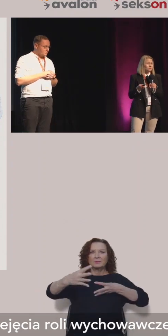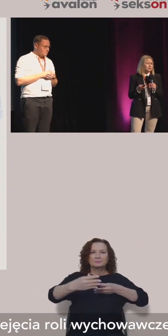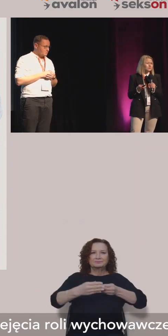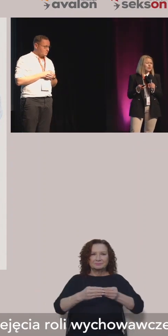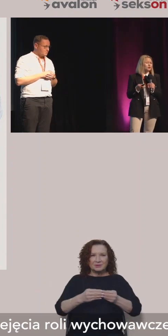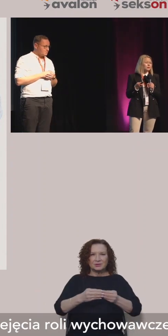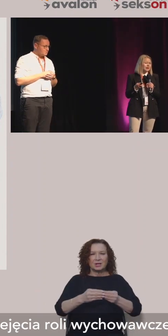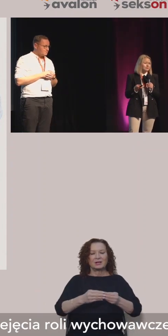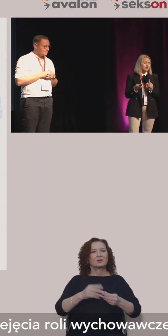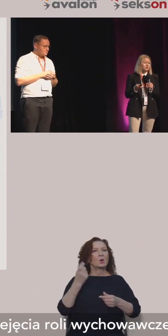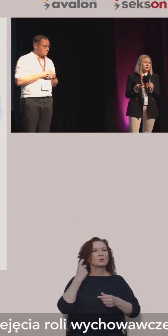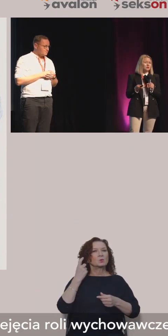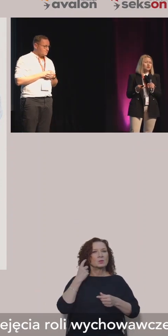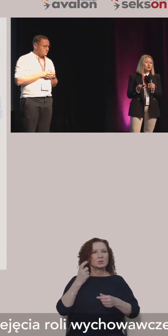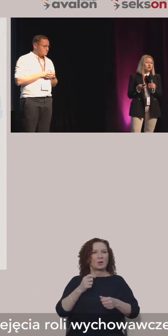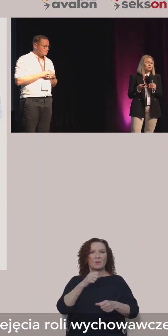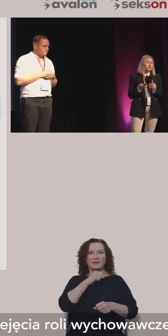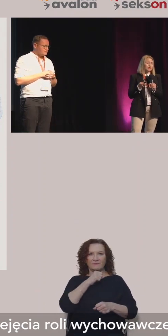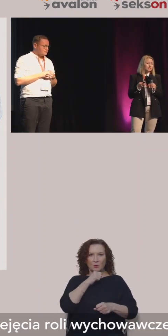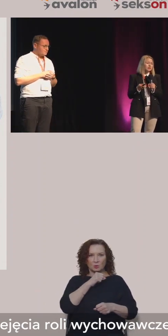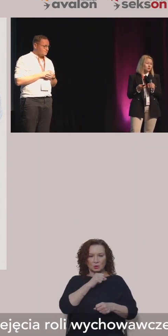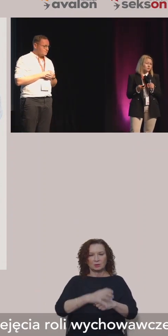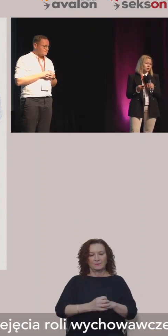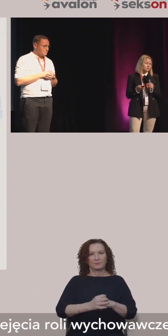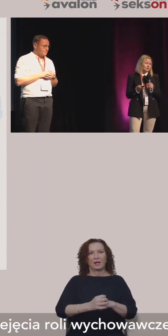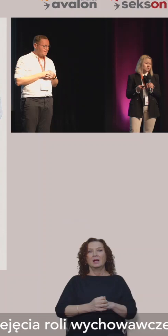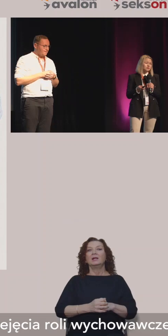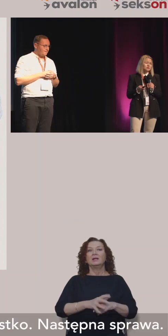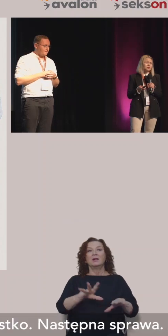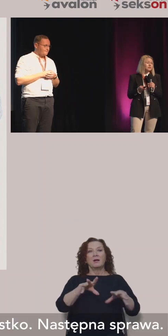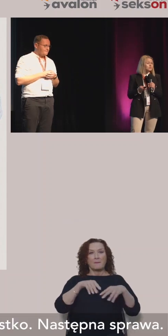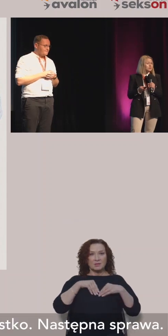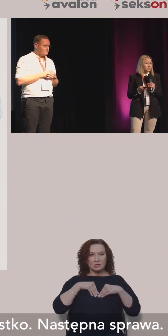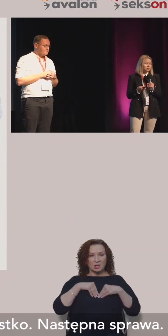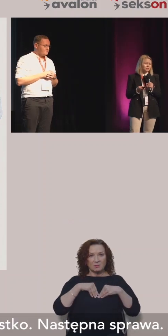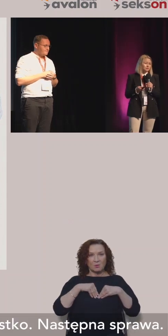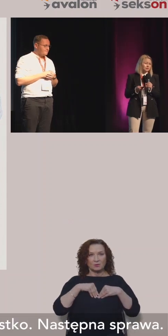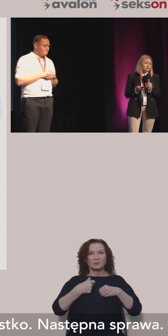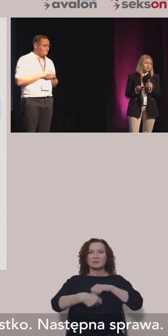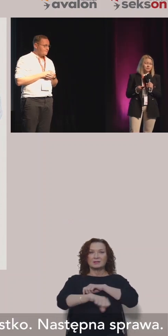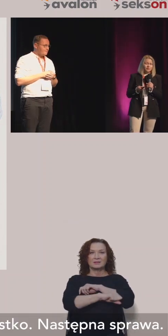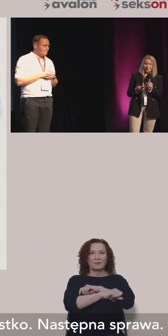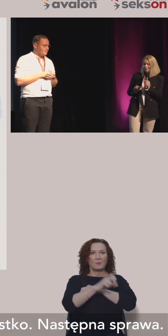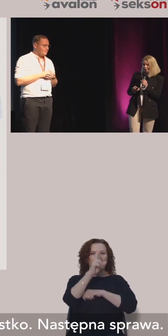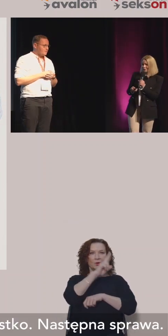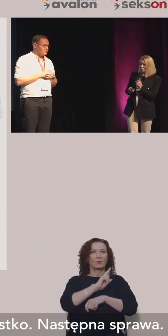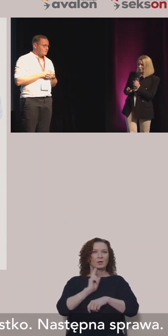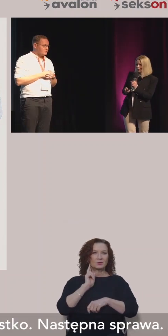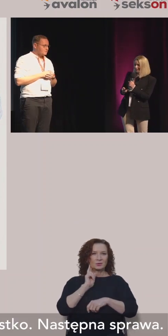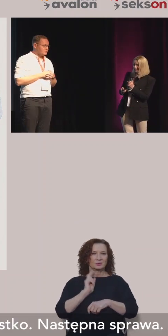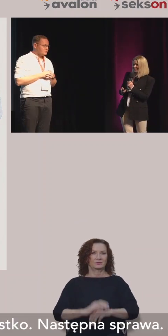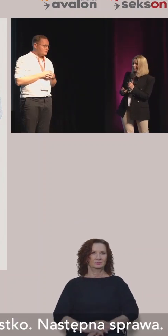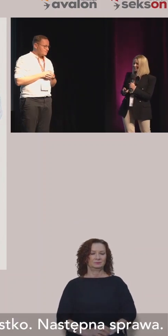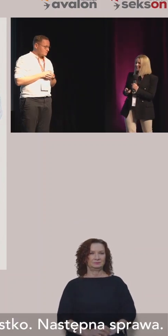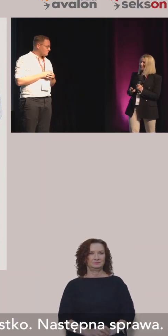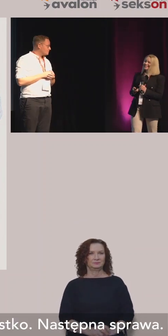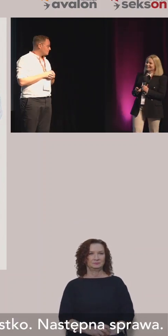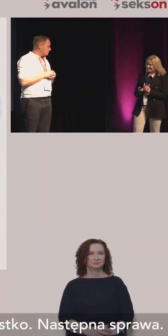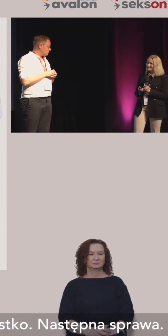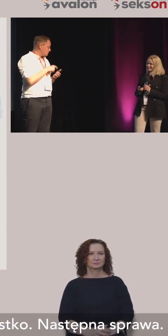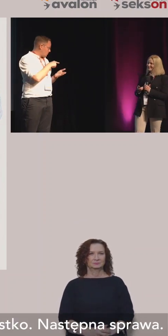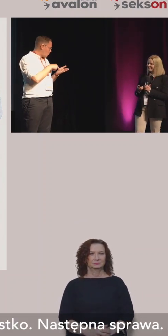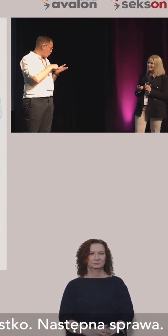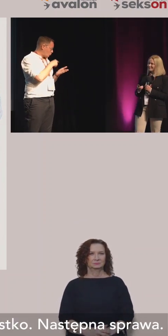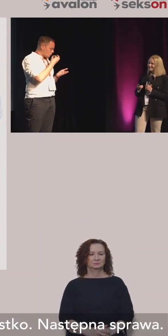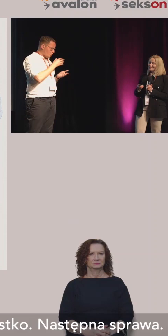uzurpują sobie de facto prawo do przejęcia roli wychowawczej, co jest niezwykle krzywdzące. Oddaję już głos koledze.